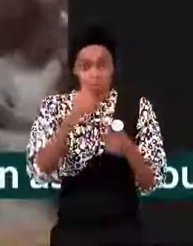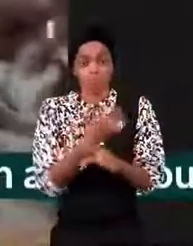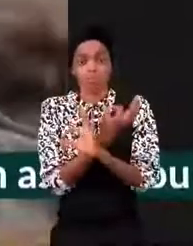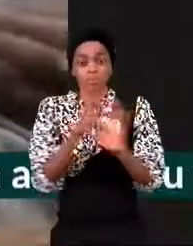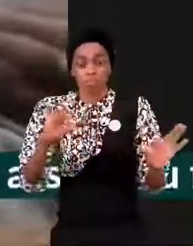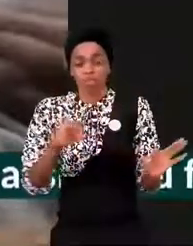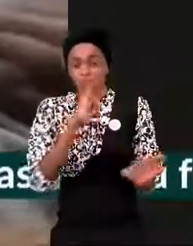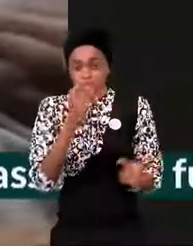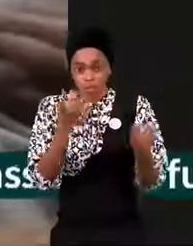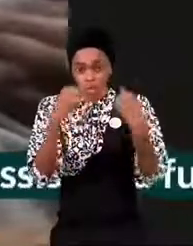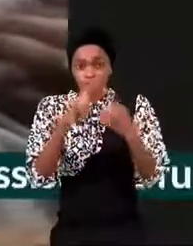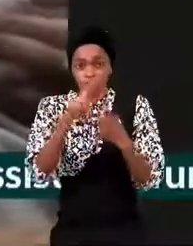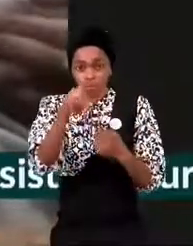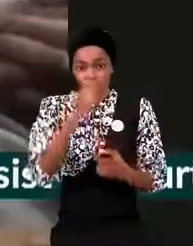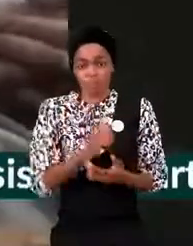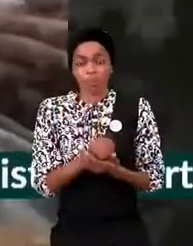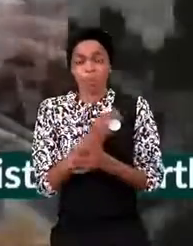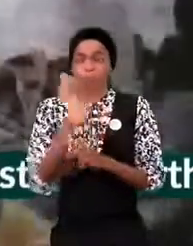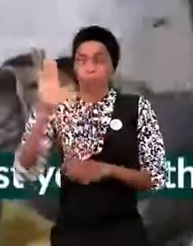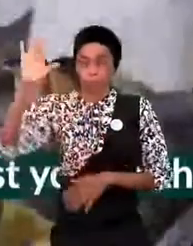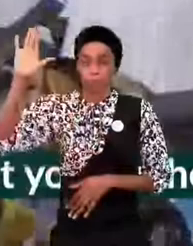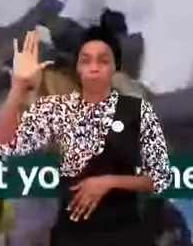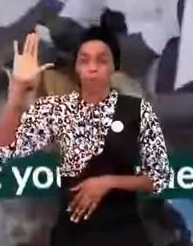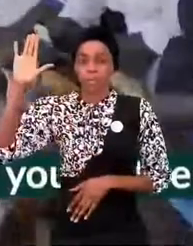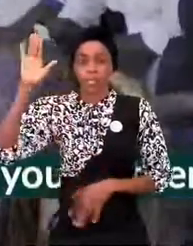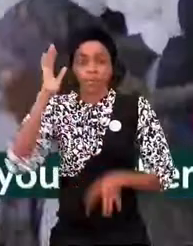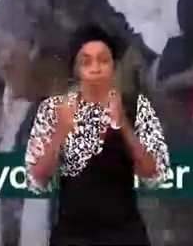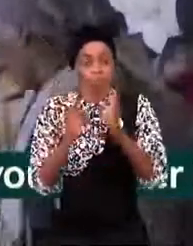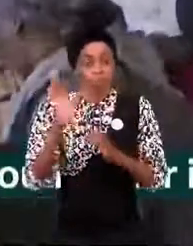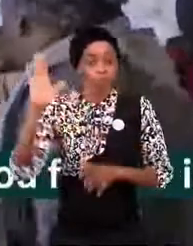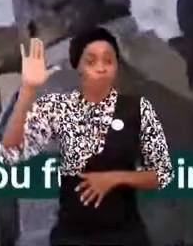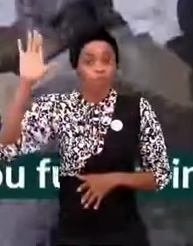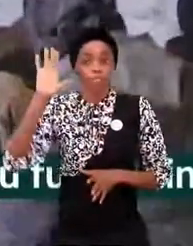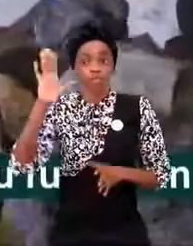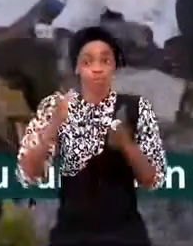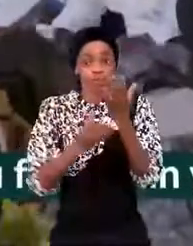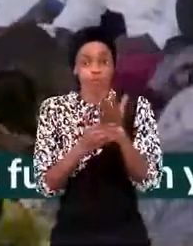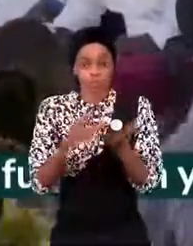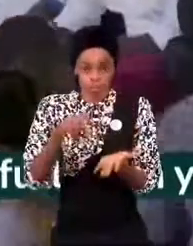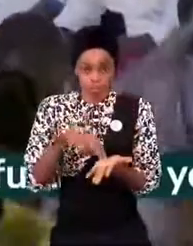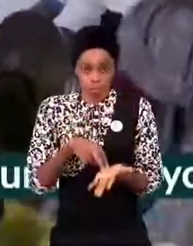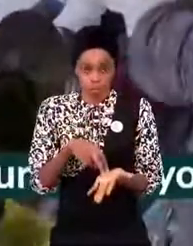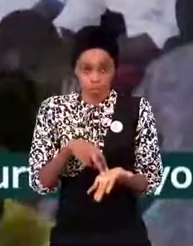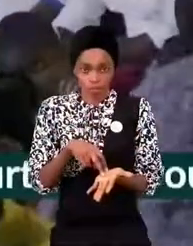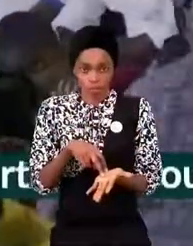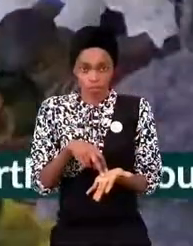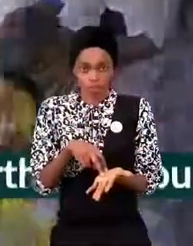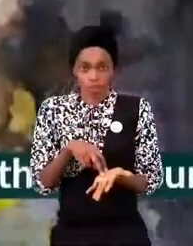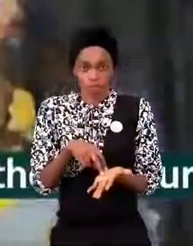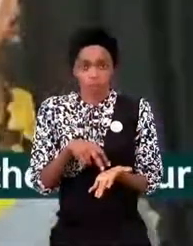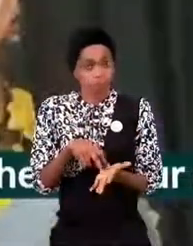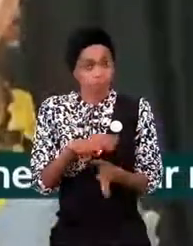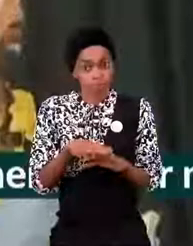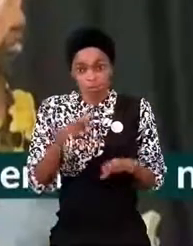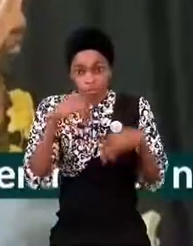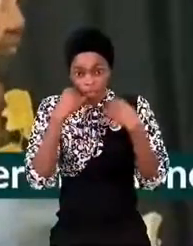cette main, si tu lèves ta main, mets-toi debout pour t'identifier, pour dire je suis l'homme,